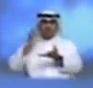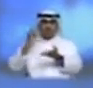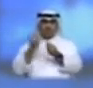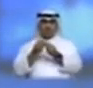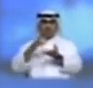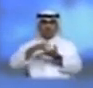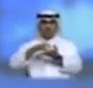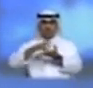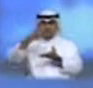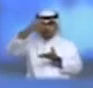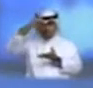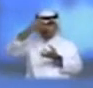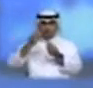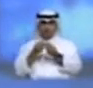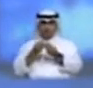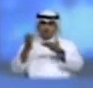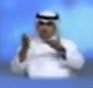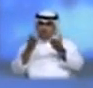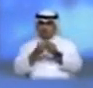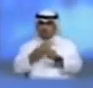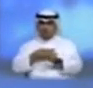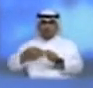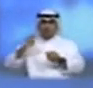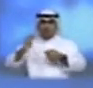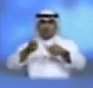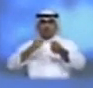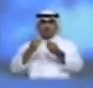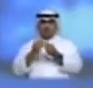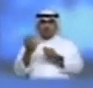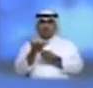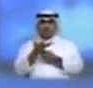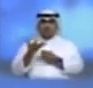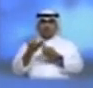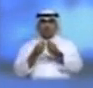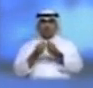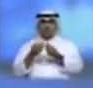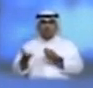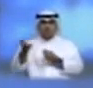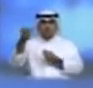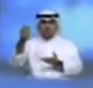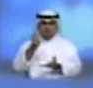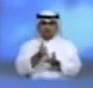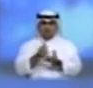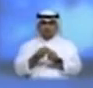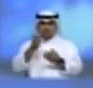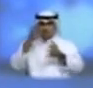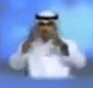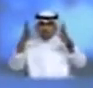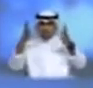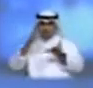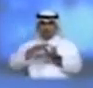الكويت، وذلك بحضور وزراء التجارة والاقتصاد والاستثمار وكبار المسؤولين والخبراء